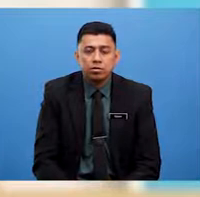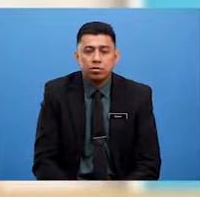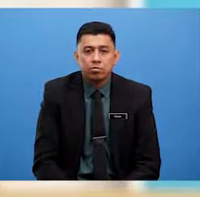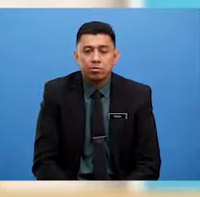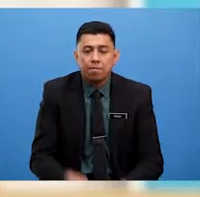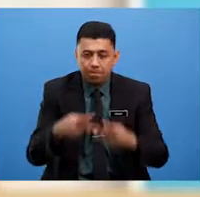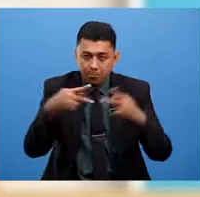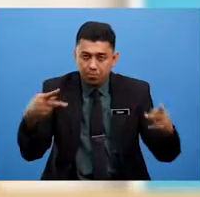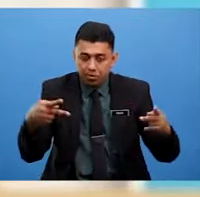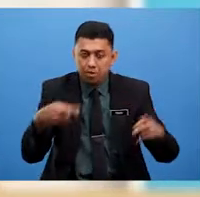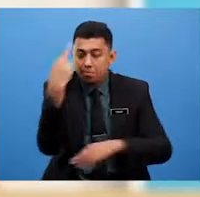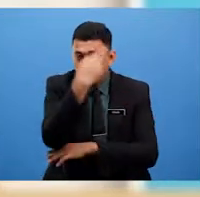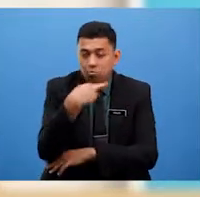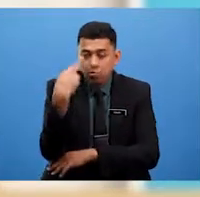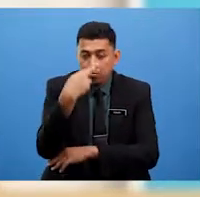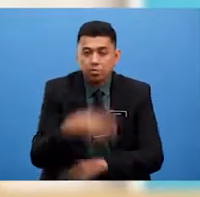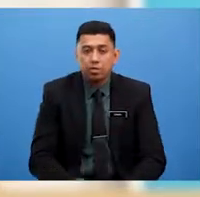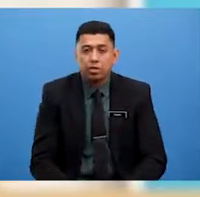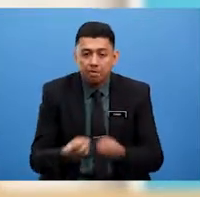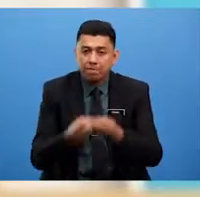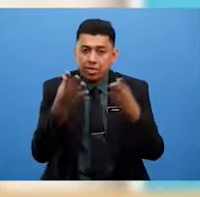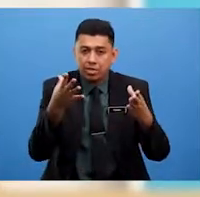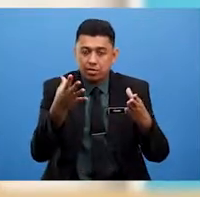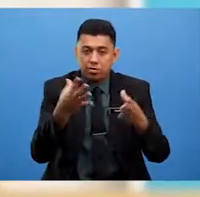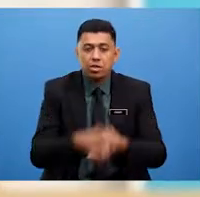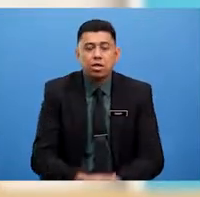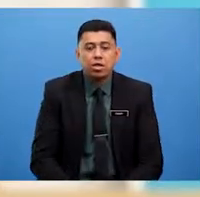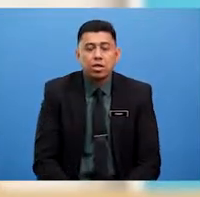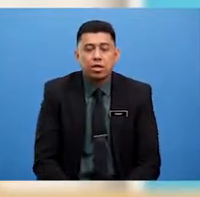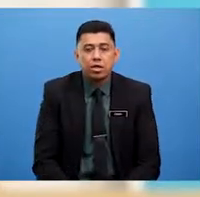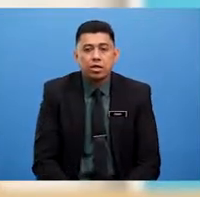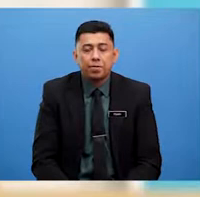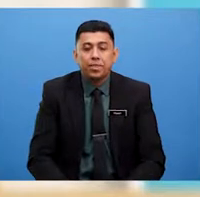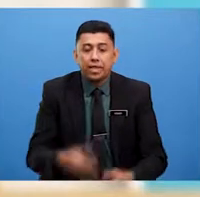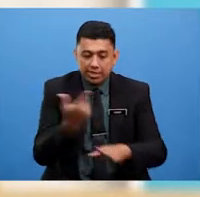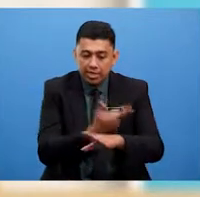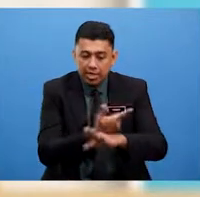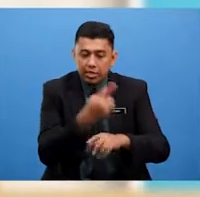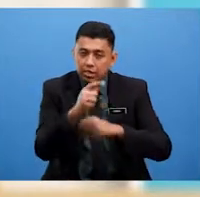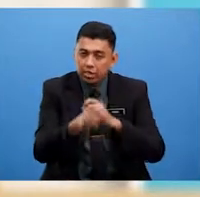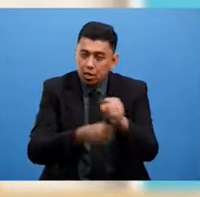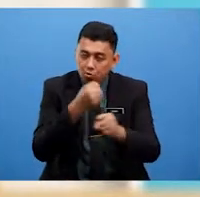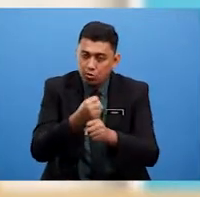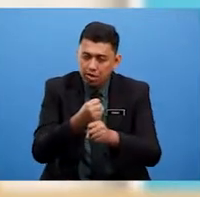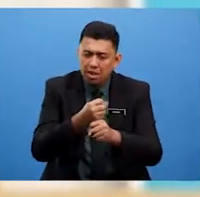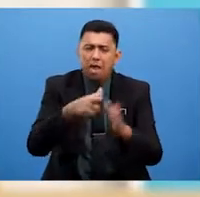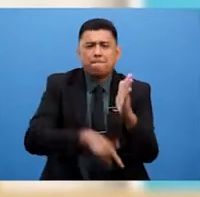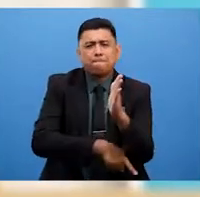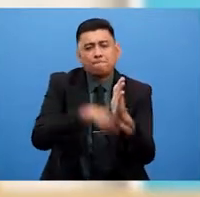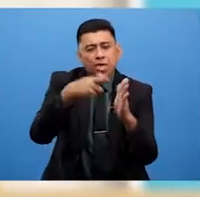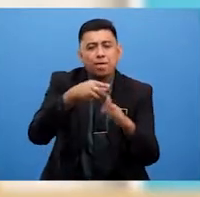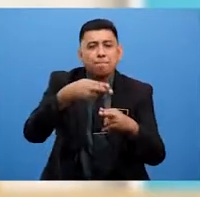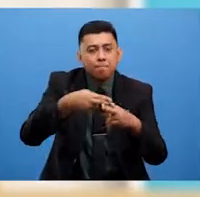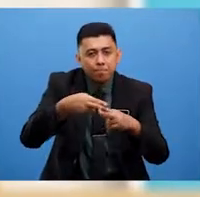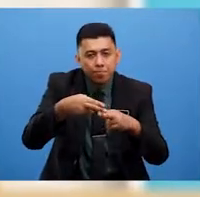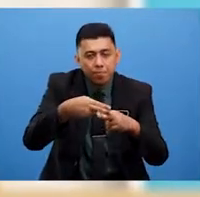periodisasi merupakan proses pemecahan rencana latihan tahunan ke dalam bahagian yang lebih pendek agar memudahkan